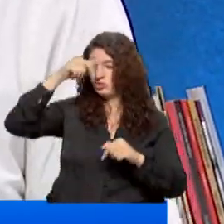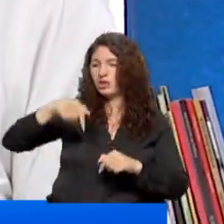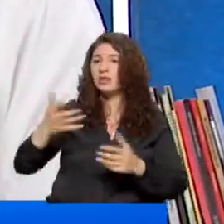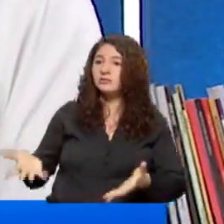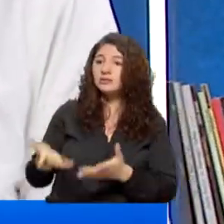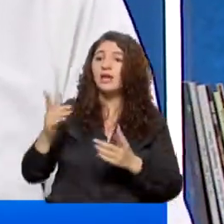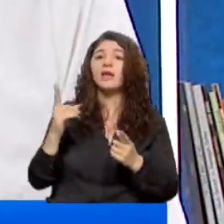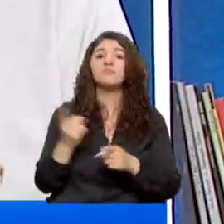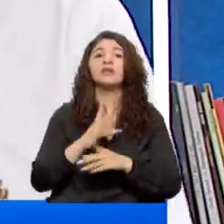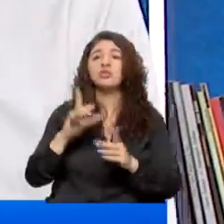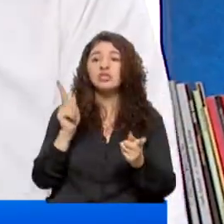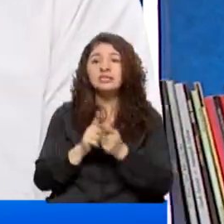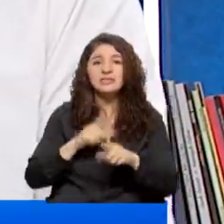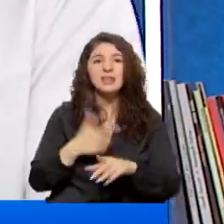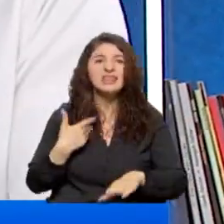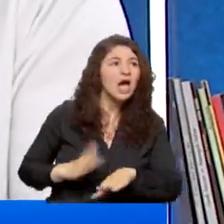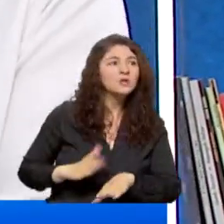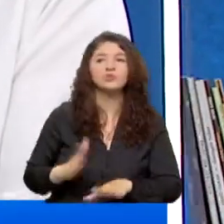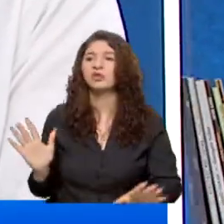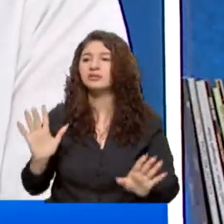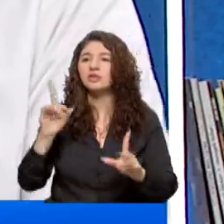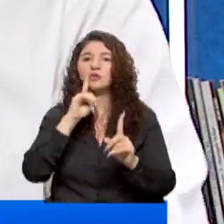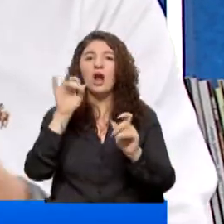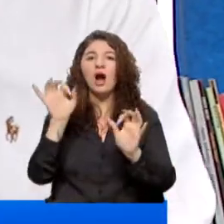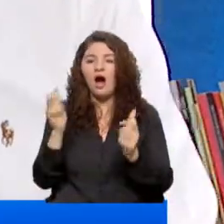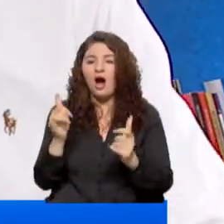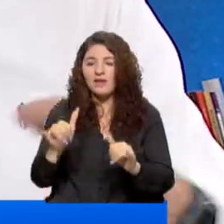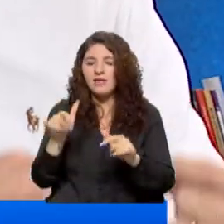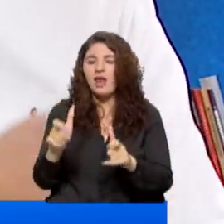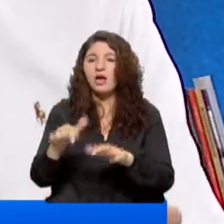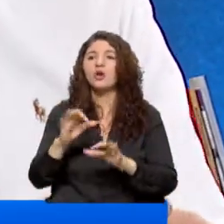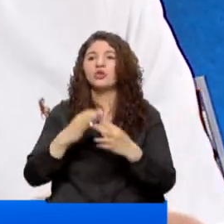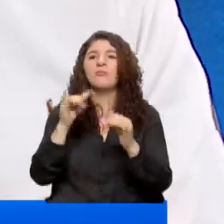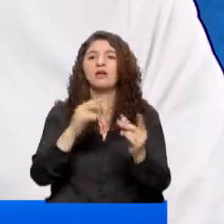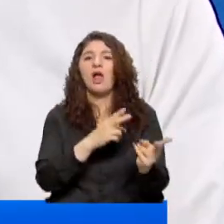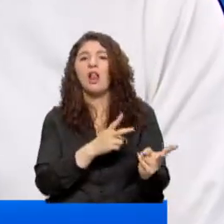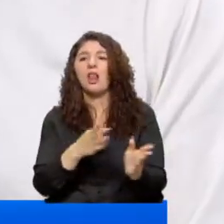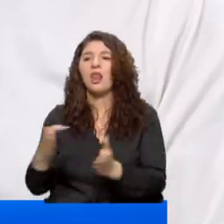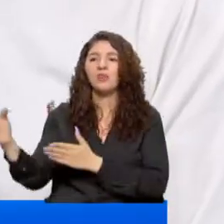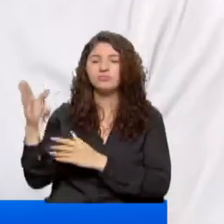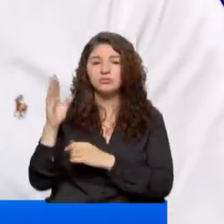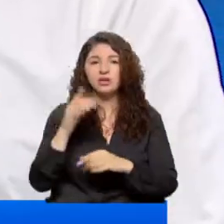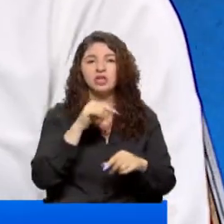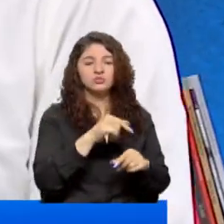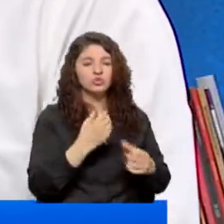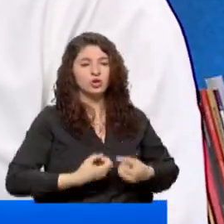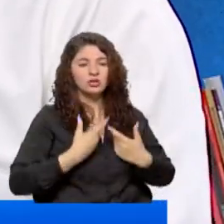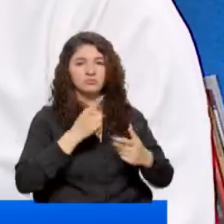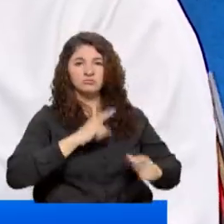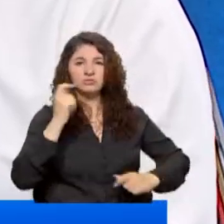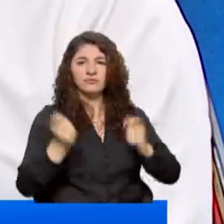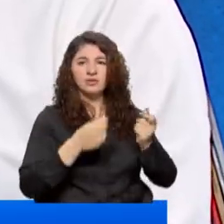şeyin dediği Çünkü kısa vadede ne yapacağız hep sonra aynı yere geliyor çözümler de aynı şekilde çözülür şimdi üretim